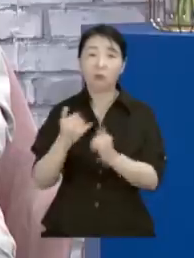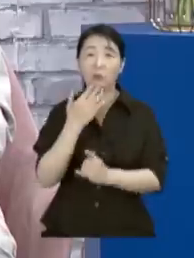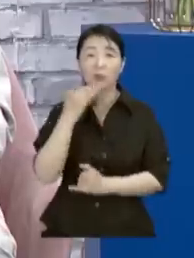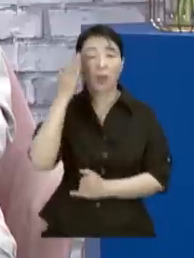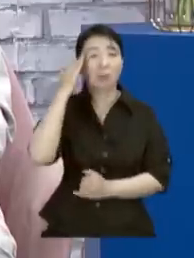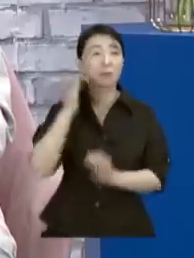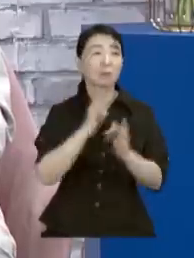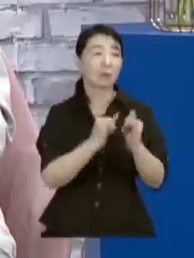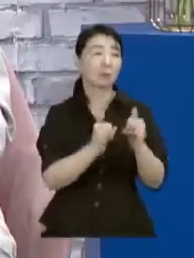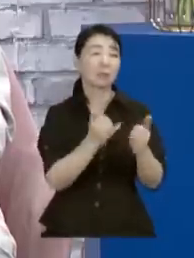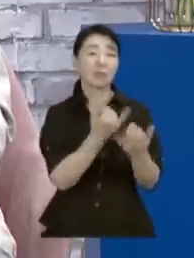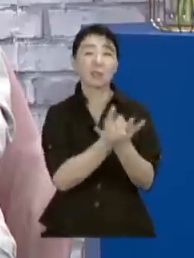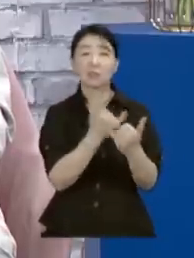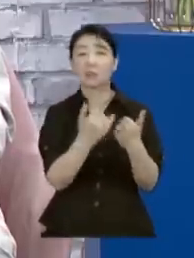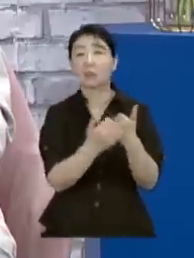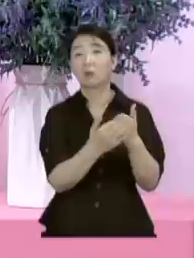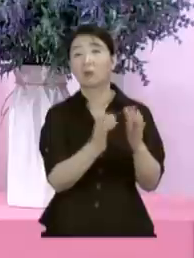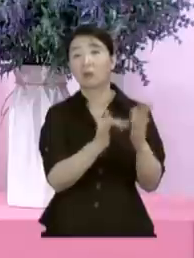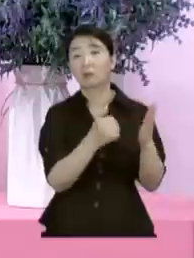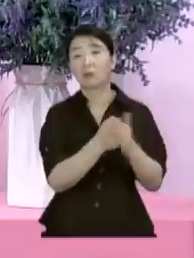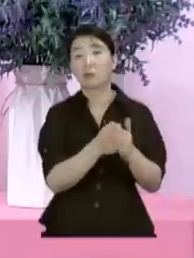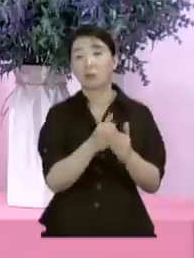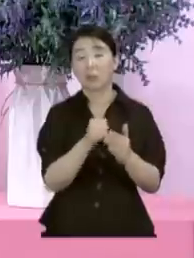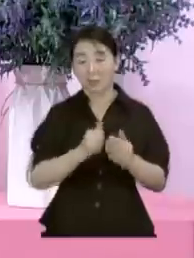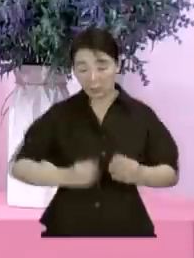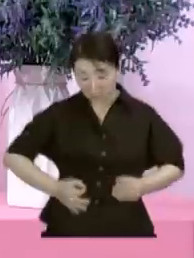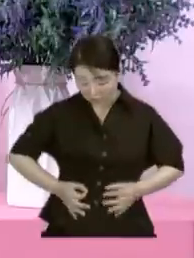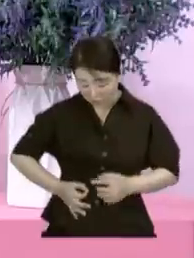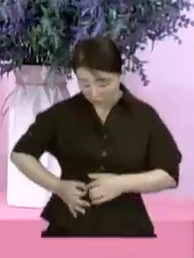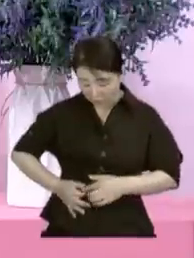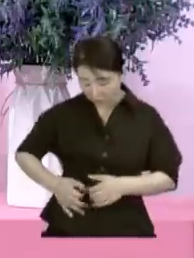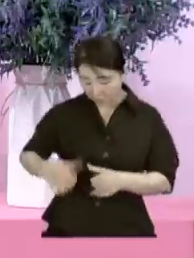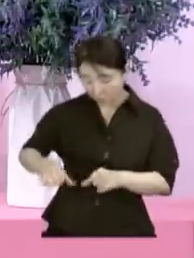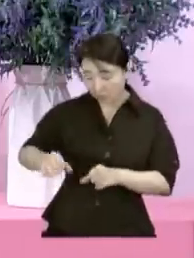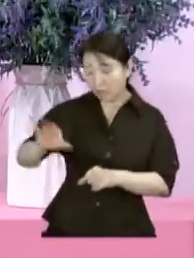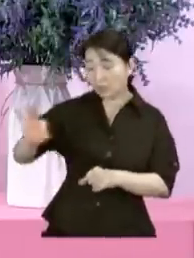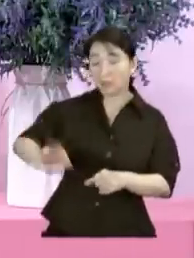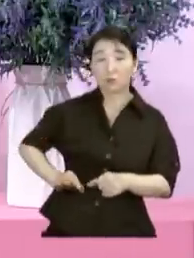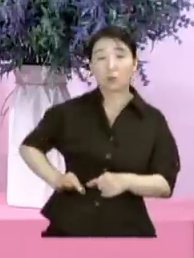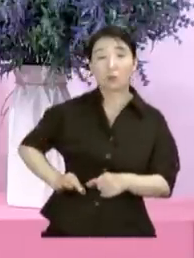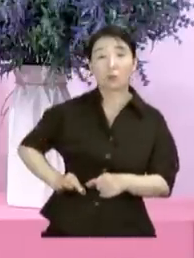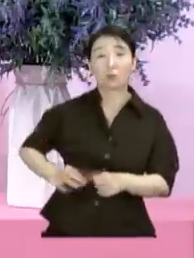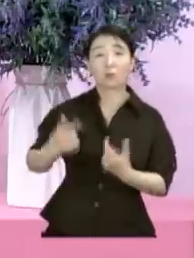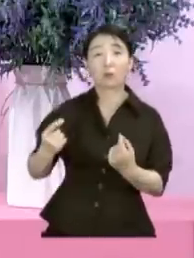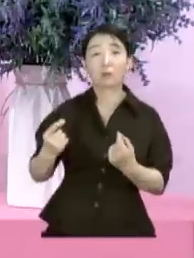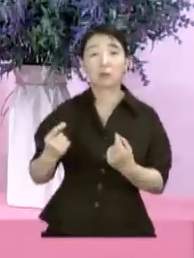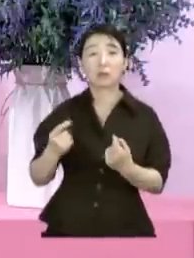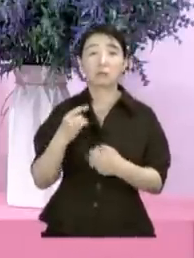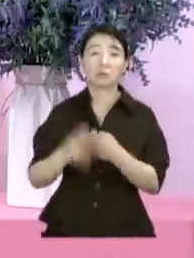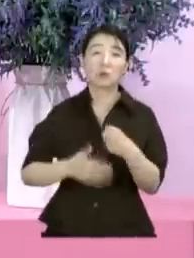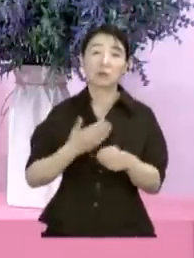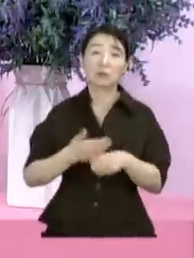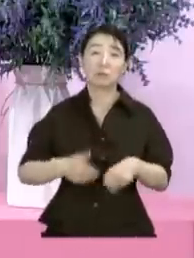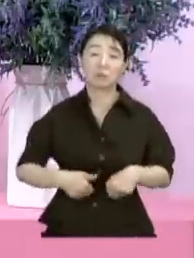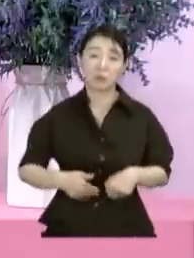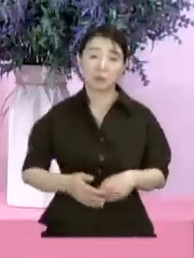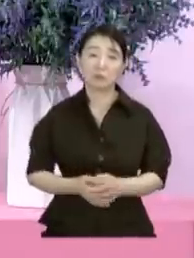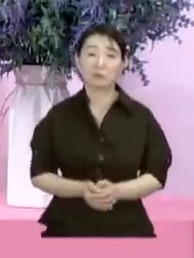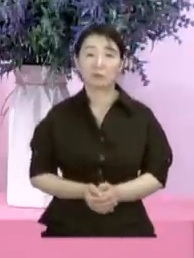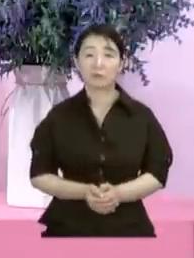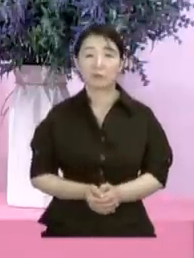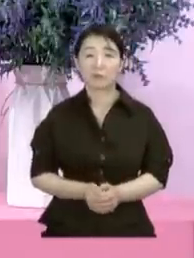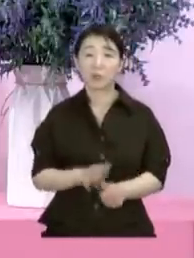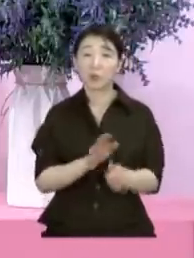가족이다. 그렇게 하나씩 주잖아요. 그래서 뭐 몇 년이 걸릴 수 있다는 거예요. 아유, 그렇지. 이걸 어떡하나. 이제 기증자가 나올 때까지